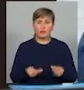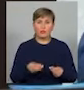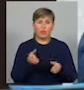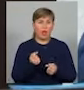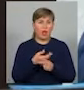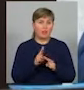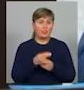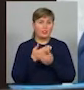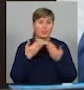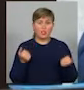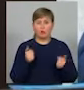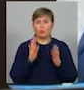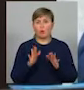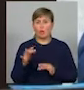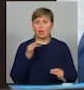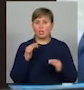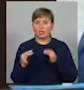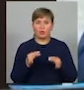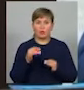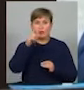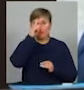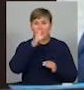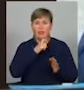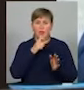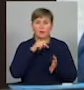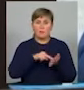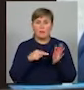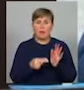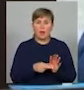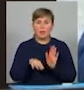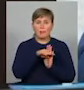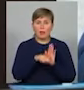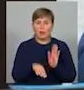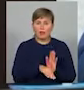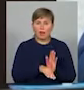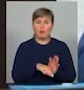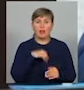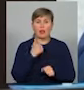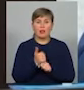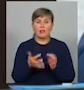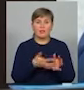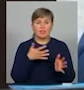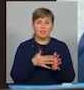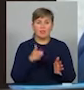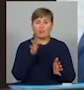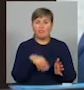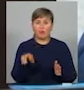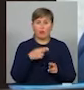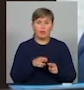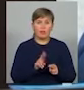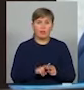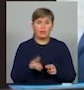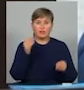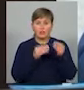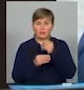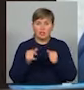нет одни разговоры непонятные планы прожекты программы главным недостатком фонда является непрозрачность и